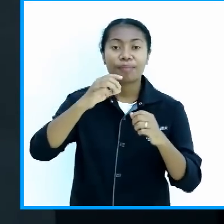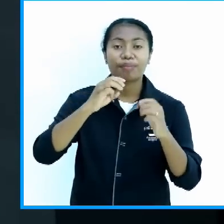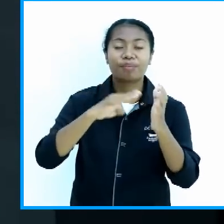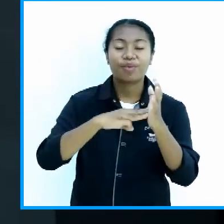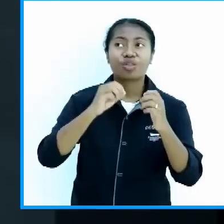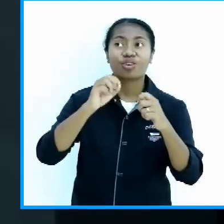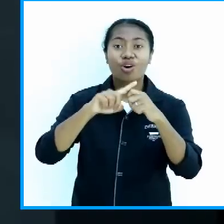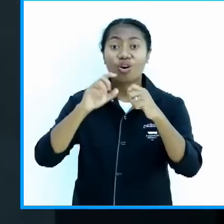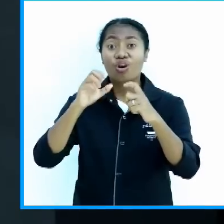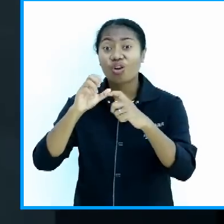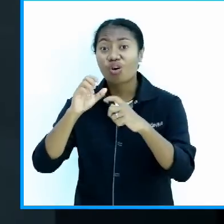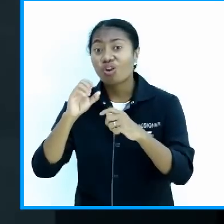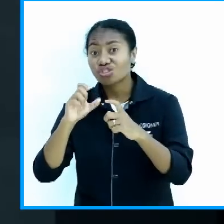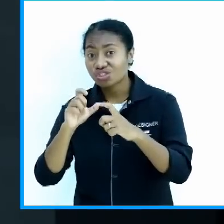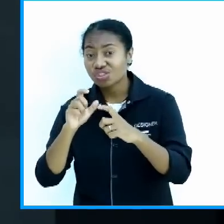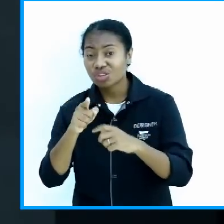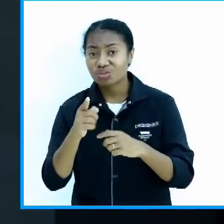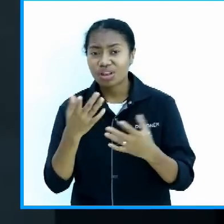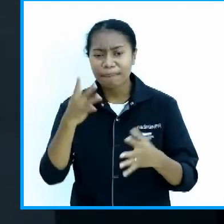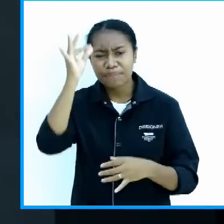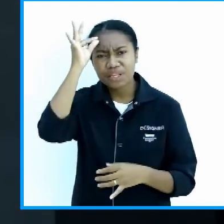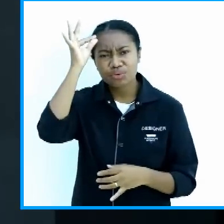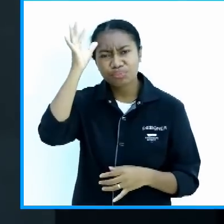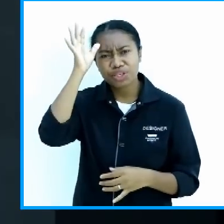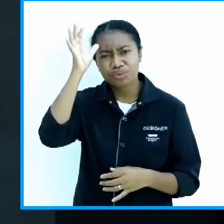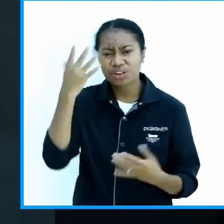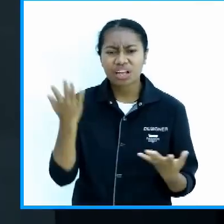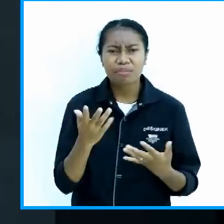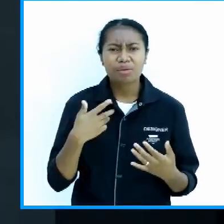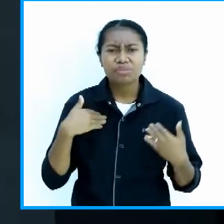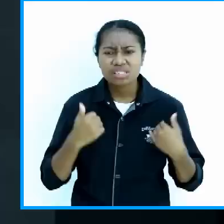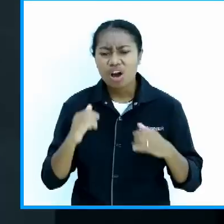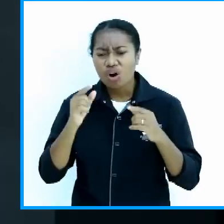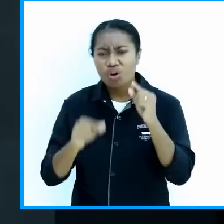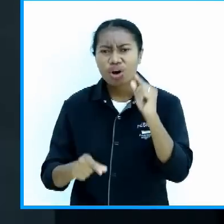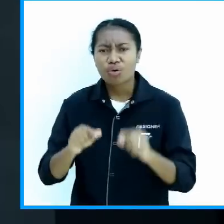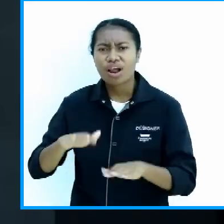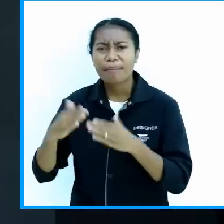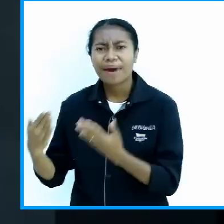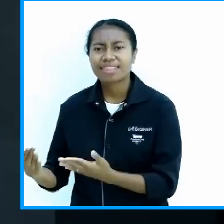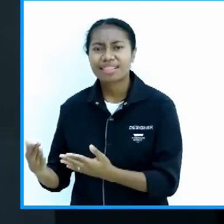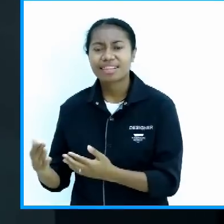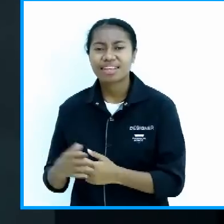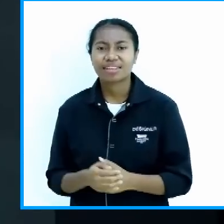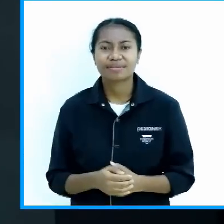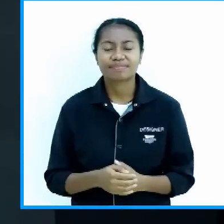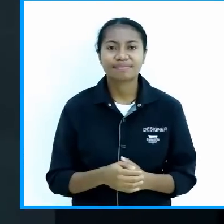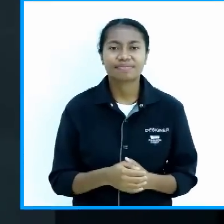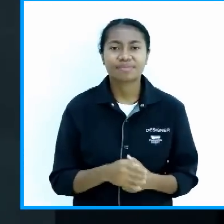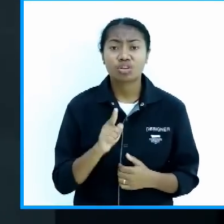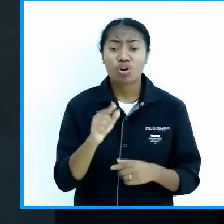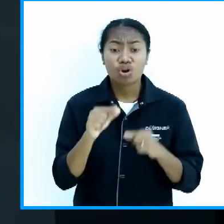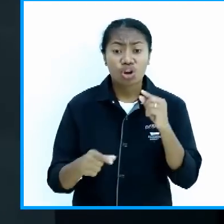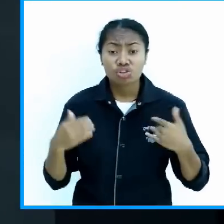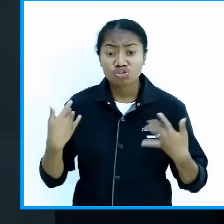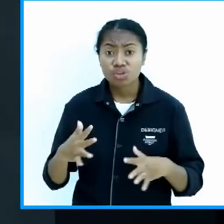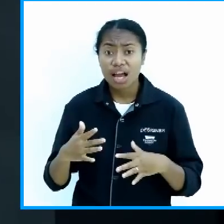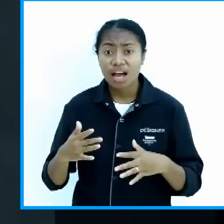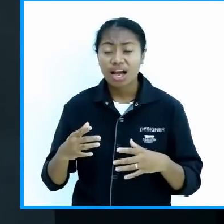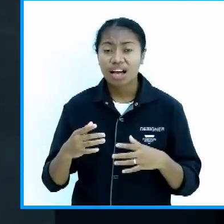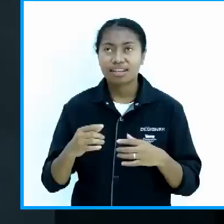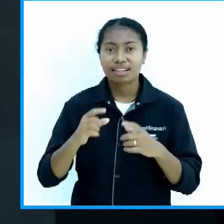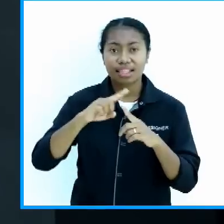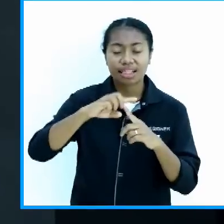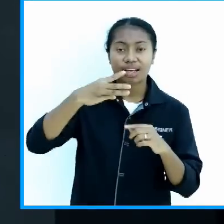ini mulai bingung, ini kenapa kok banyak yang meninggal. Terus dia dengar-dengar, kok dulu ada orang-orang yang sudah terinfeksi dan sembuh, tapi mereka tidak lagi